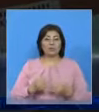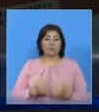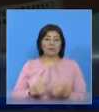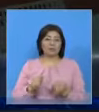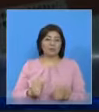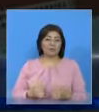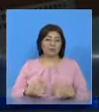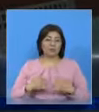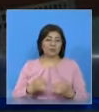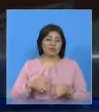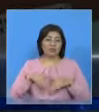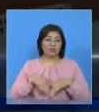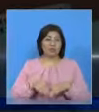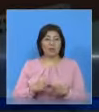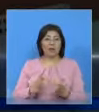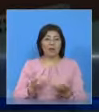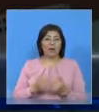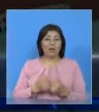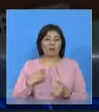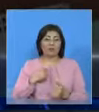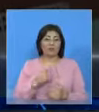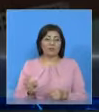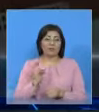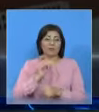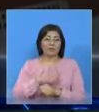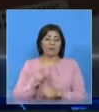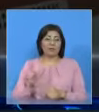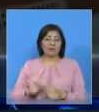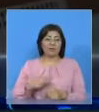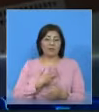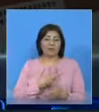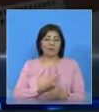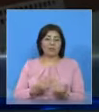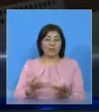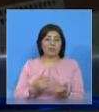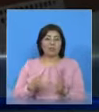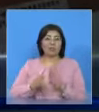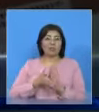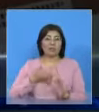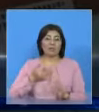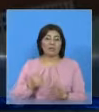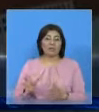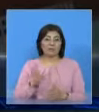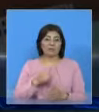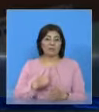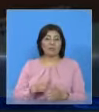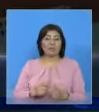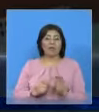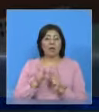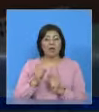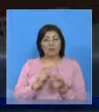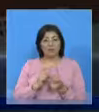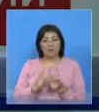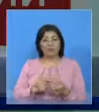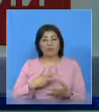үшін шешім қабылдап, саналы түрде келген жайым бар. Қала тұрғындарын екпе алуға шақырамын. Бәріміз вакцина салдырсақ, аурудың бетін қайтарамыз деп